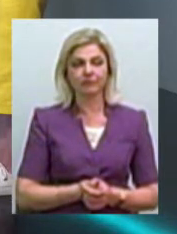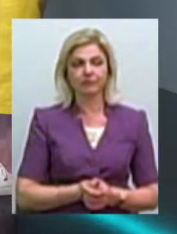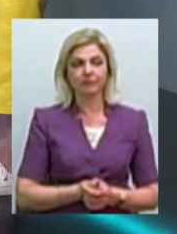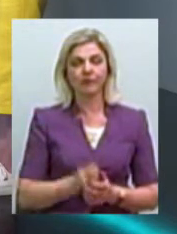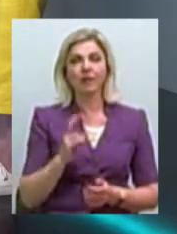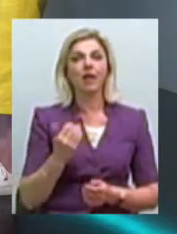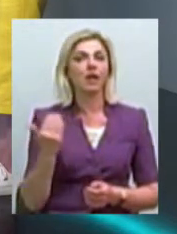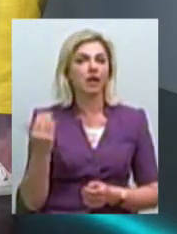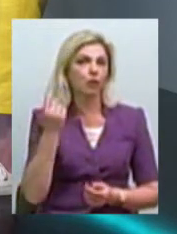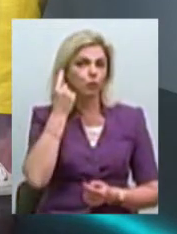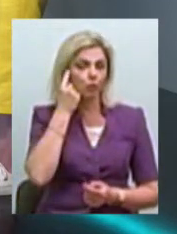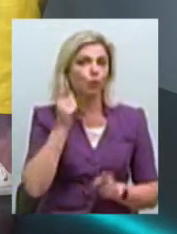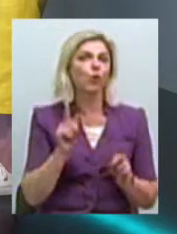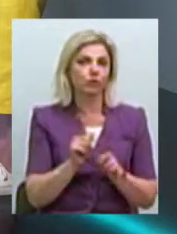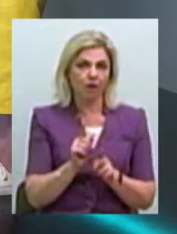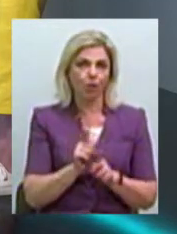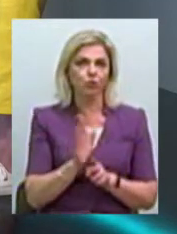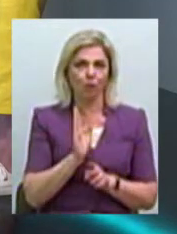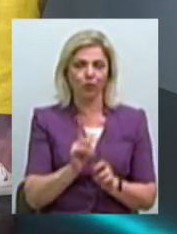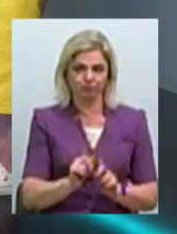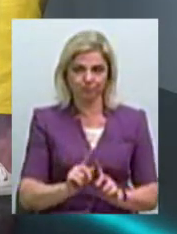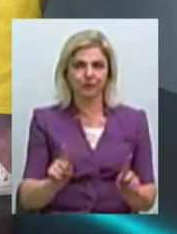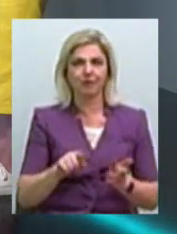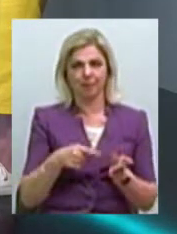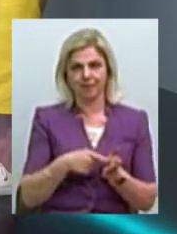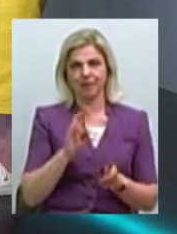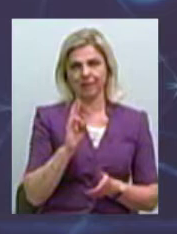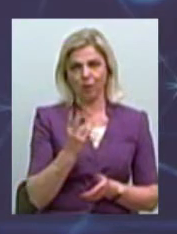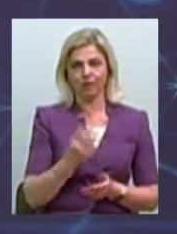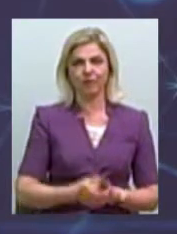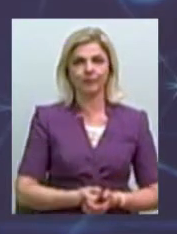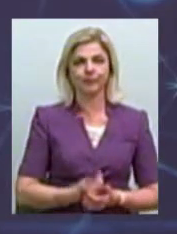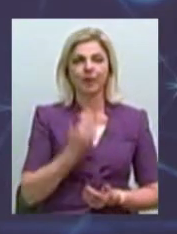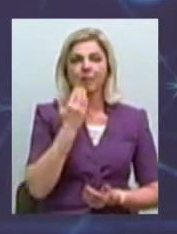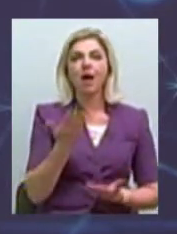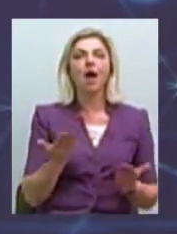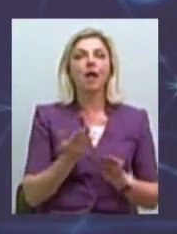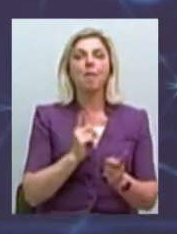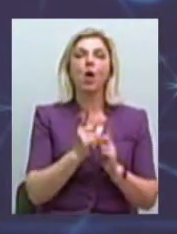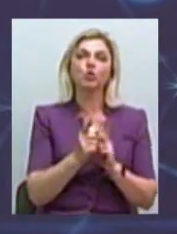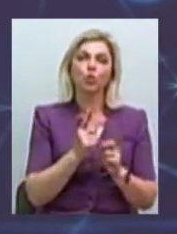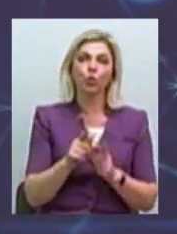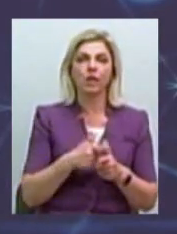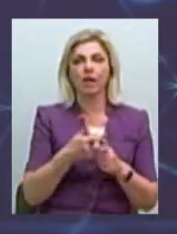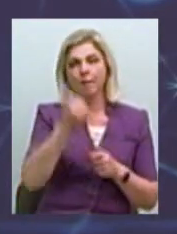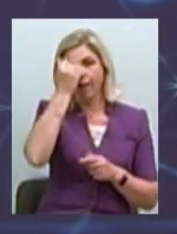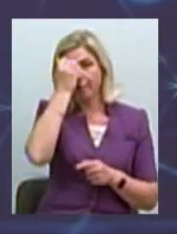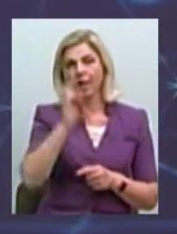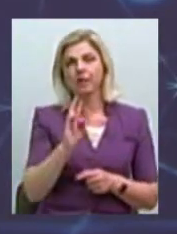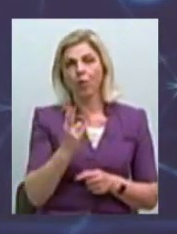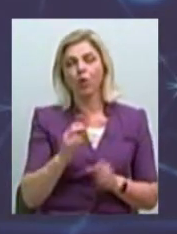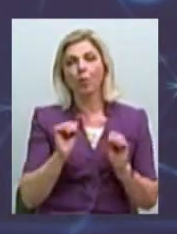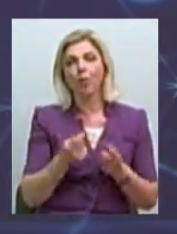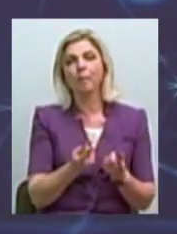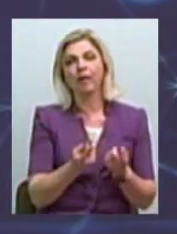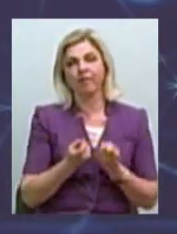її думку це також буде такою родзинкою міста Миколаєва. А які ще маршрути або пам'ятки Миколаївщини можуть